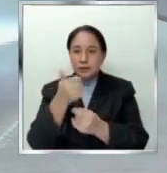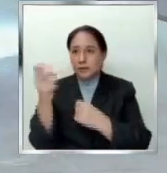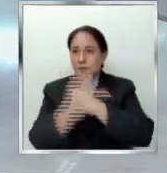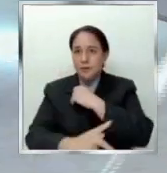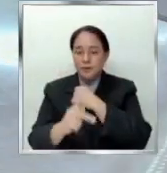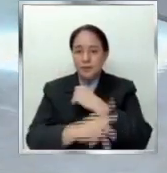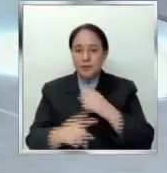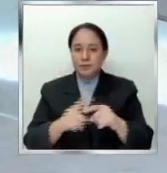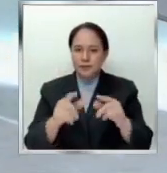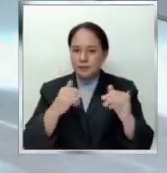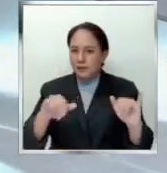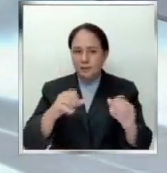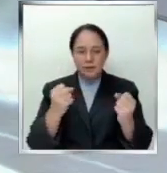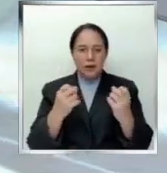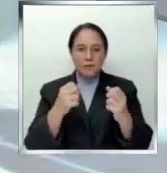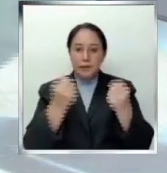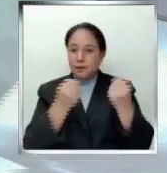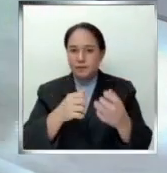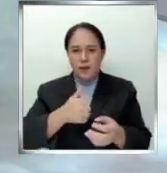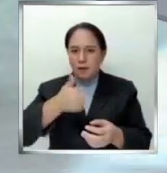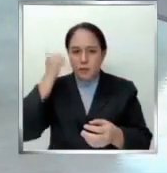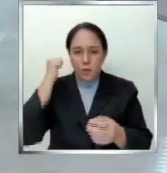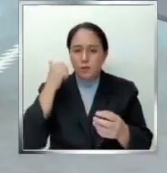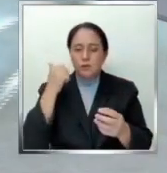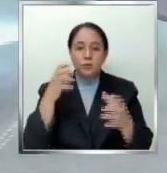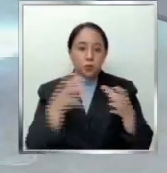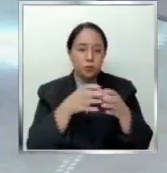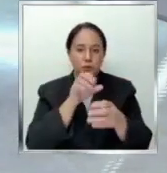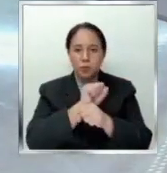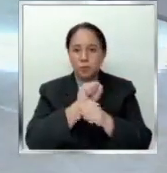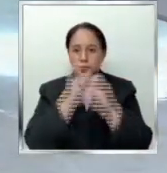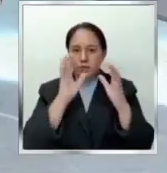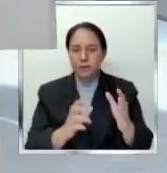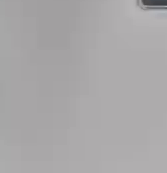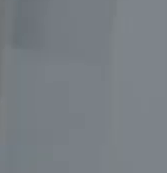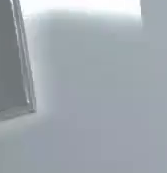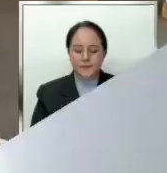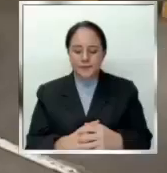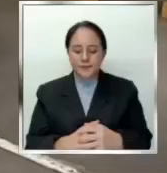tutol pa rin ang ilang tsuper at grupo ng mga manggagawa. Nakatutok si Dano Tingkungko.